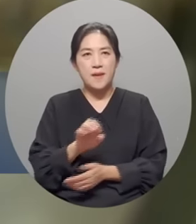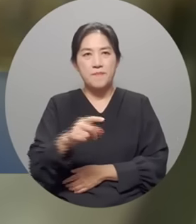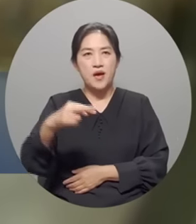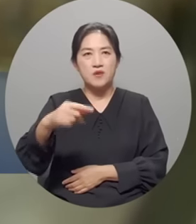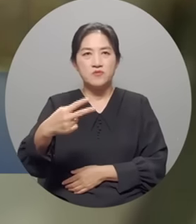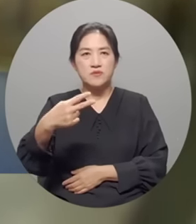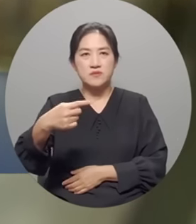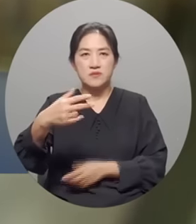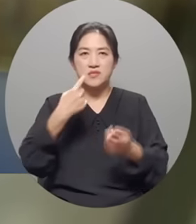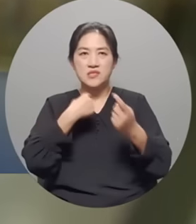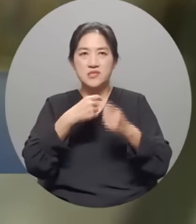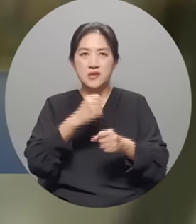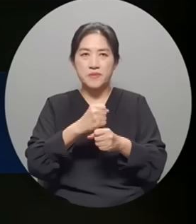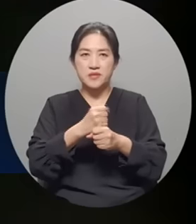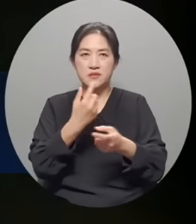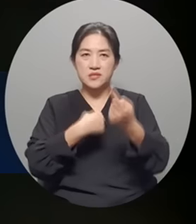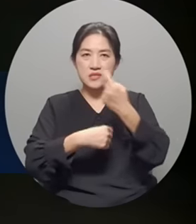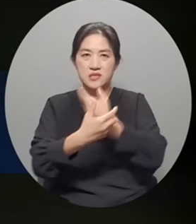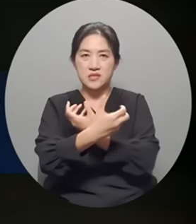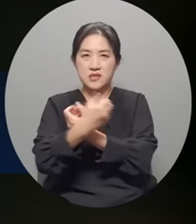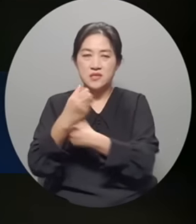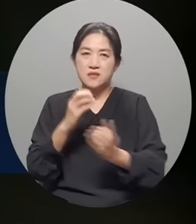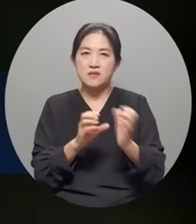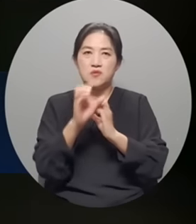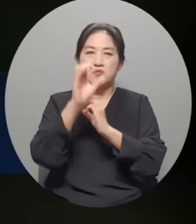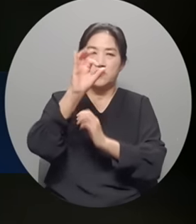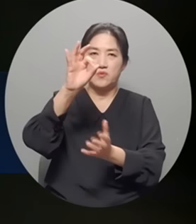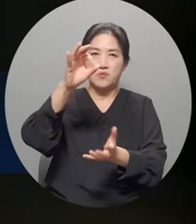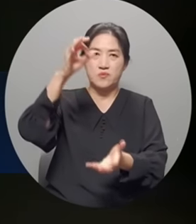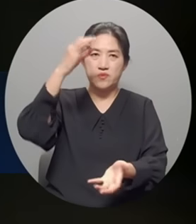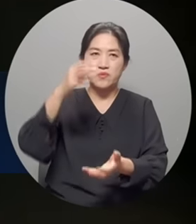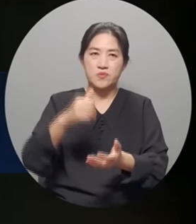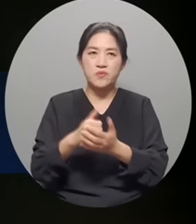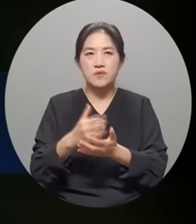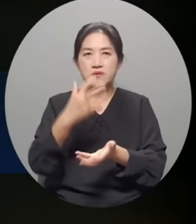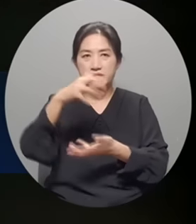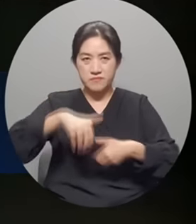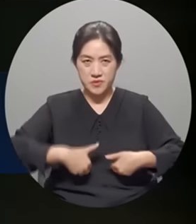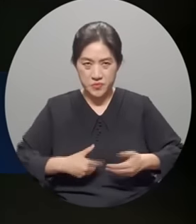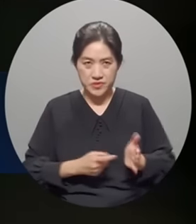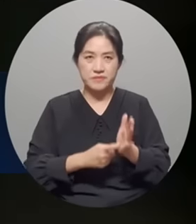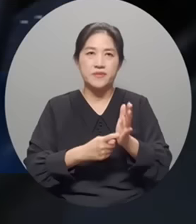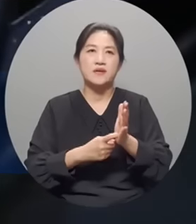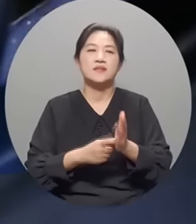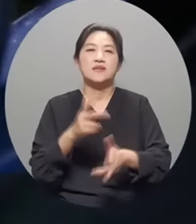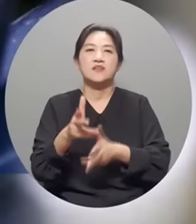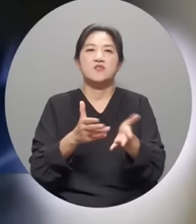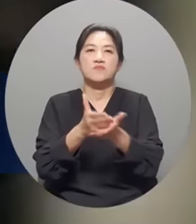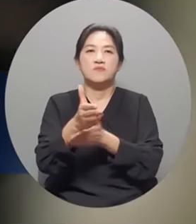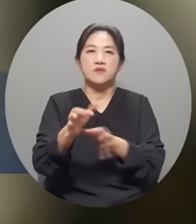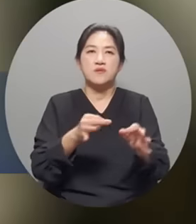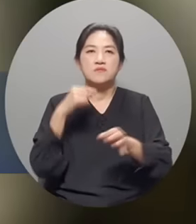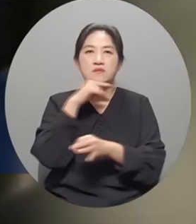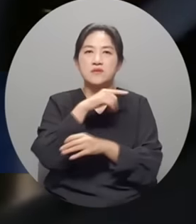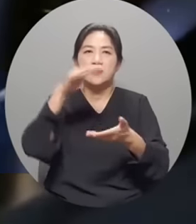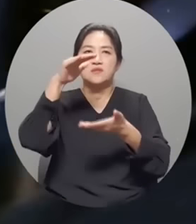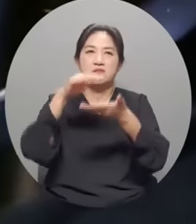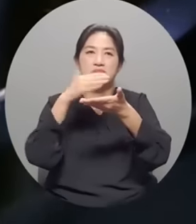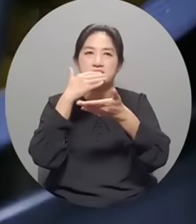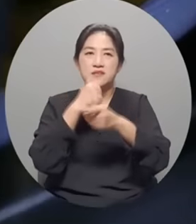신규 고객들 확보하면서 매출액 올리는 게 일단 급선무일 것 같고요. 그래야 이제 해당 사업 부문 영업적자 폭이 줄 수